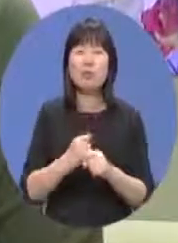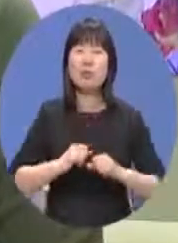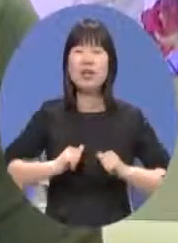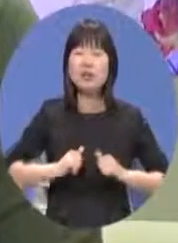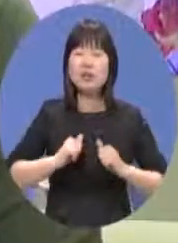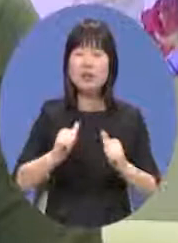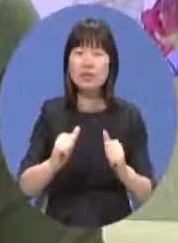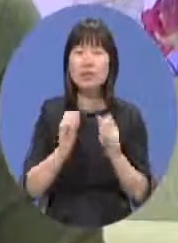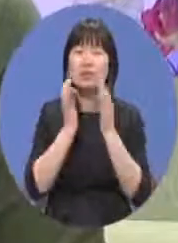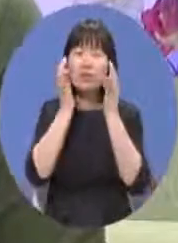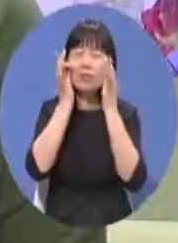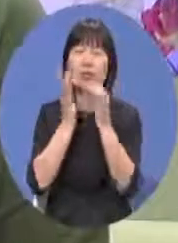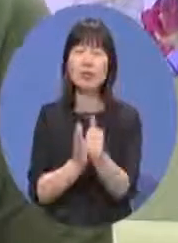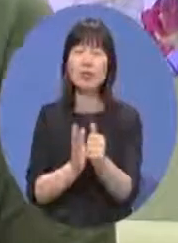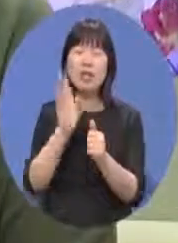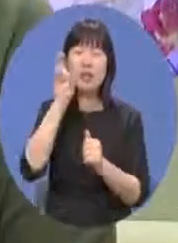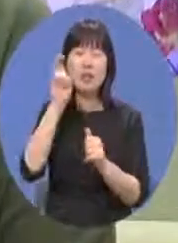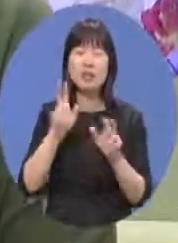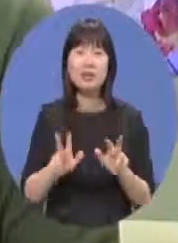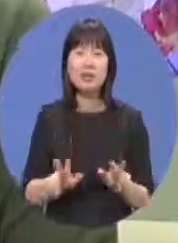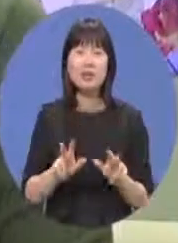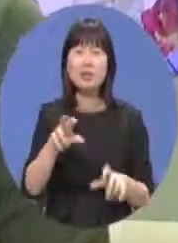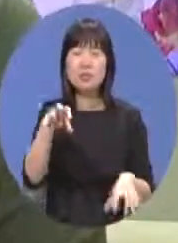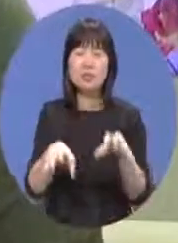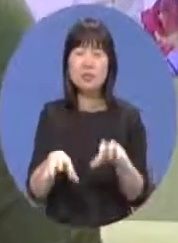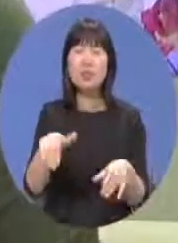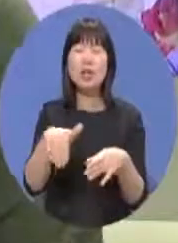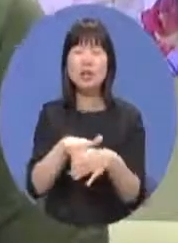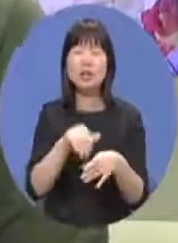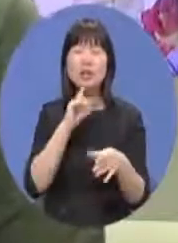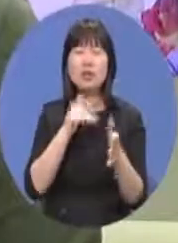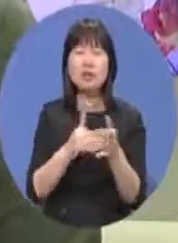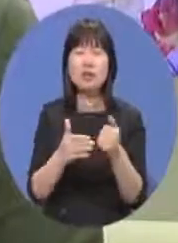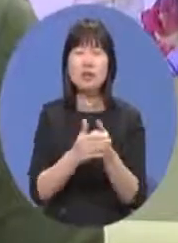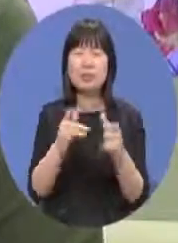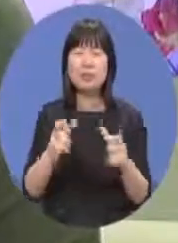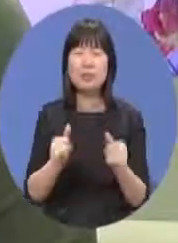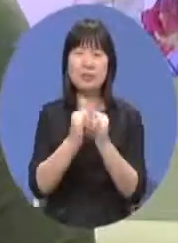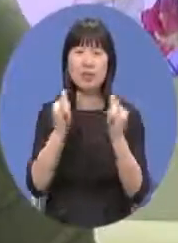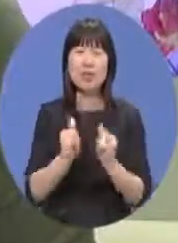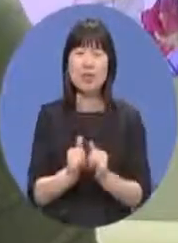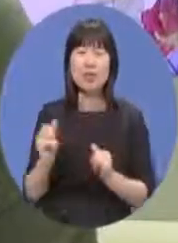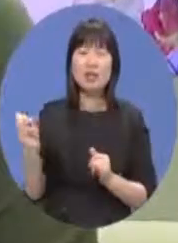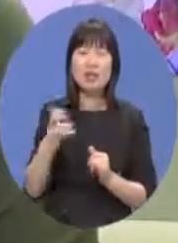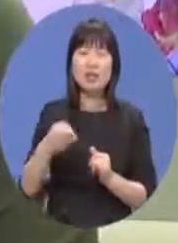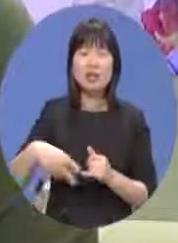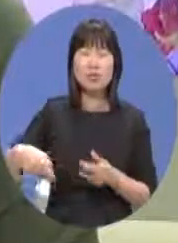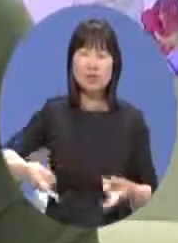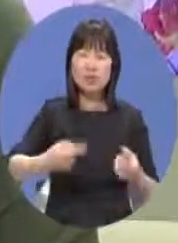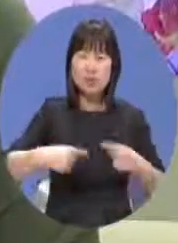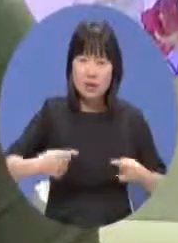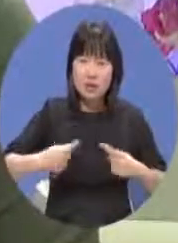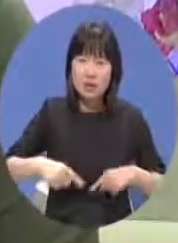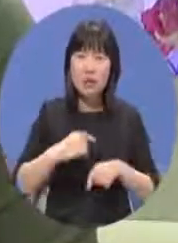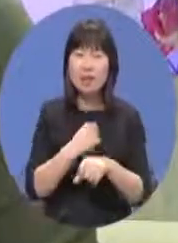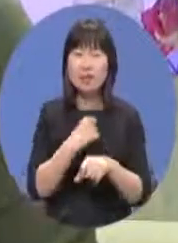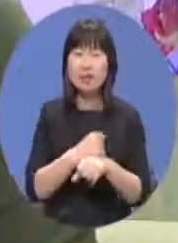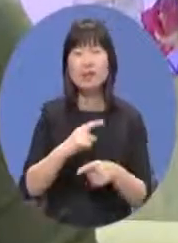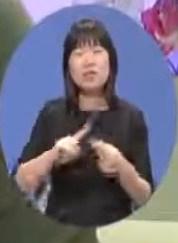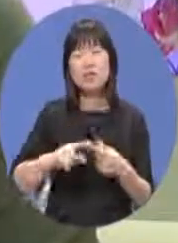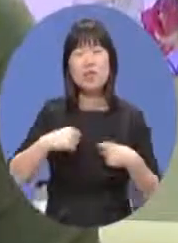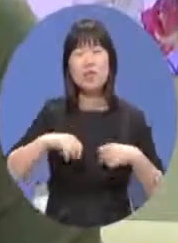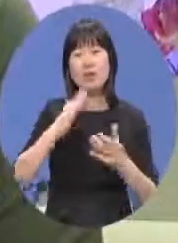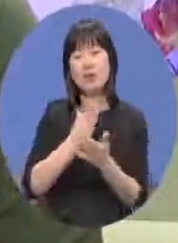하셔야 될것 같고, 그리고 아무래도 요즘은 동네 문화다 보니까 지역사회에 자꾸 스며드시는 이제 그런 걸